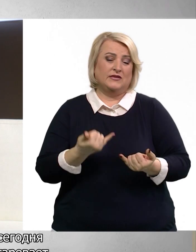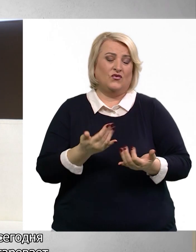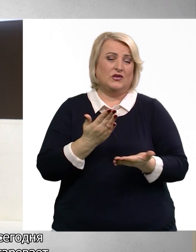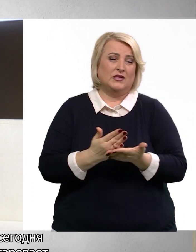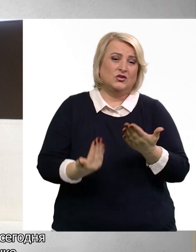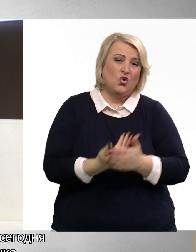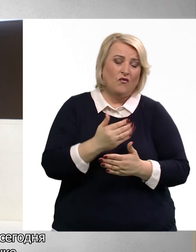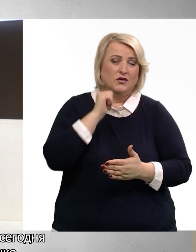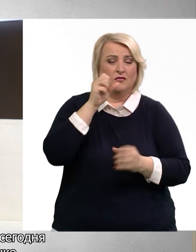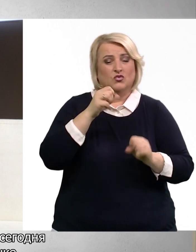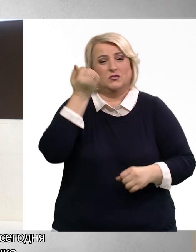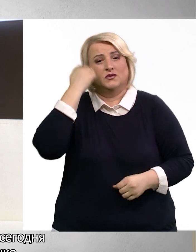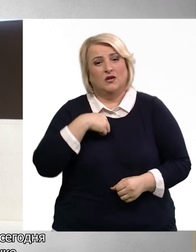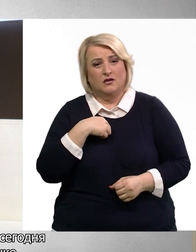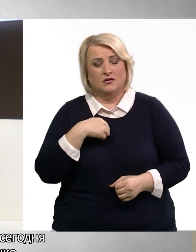fi vechi și